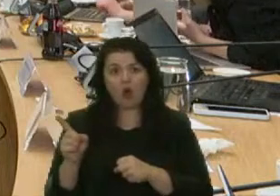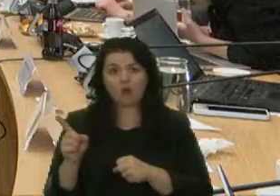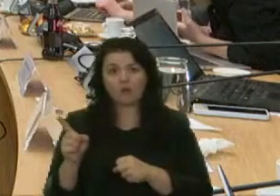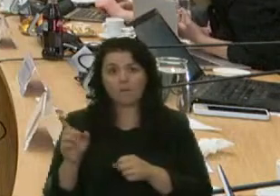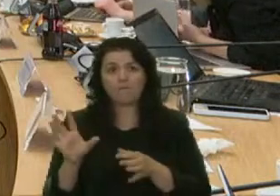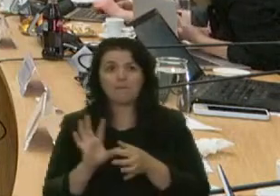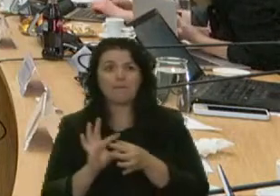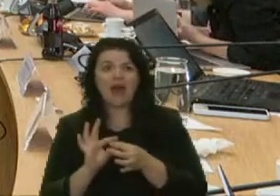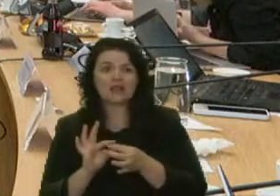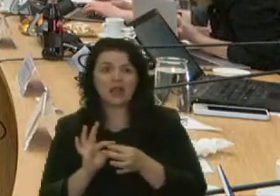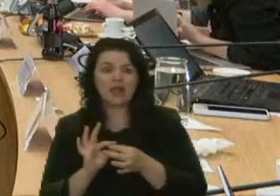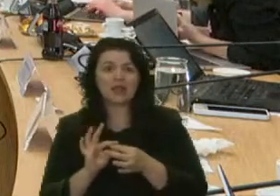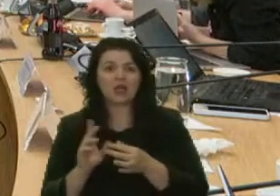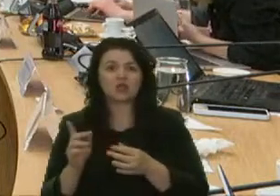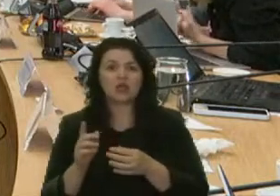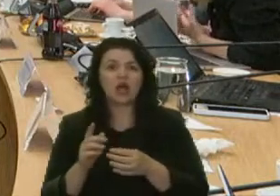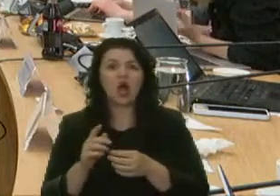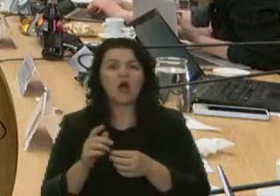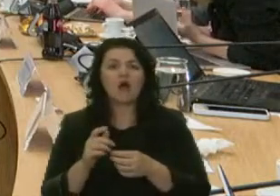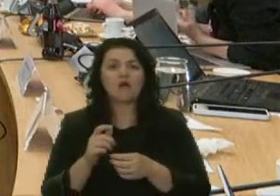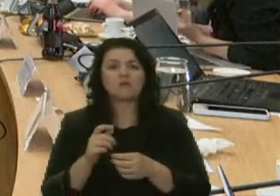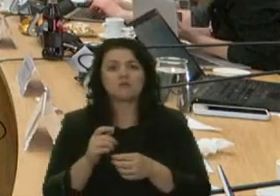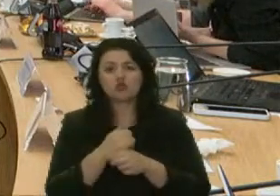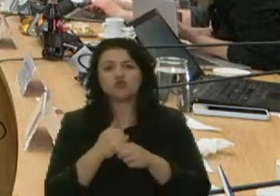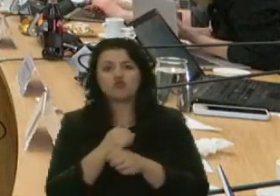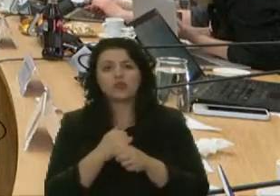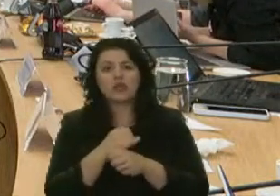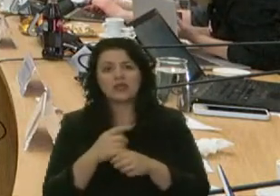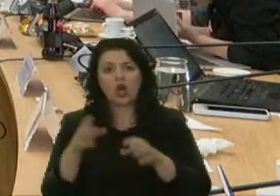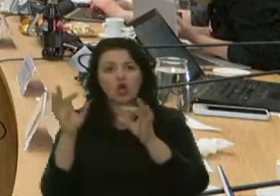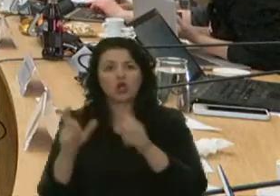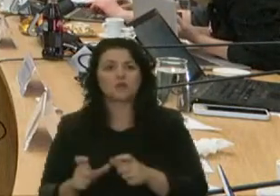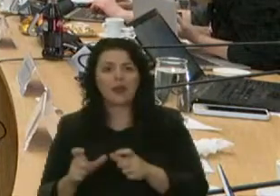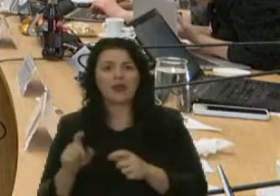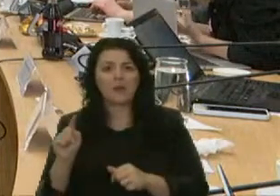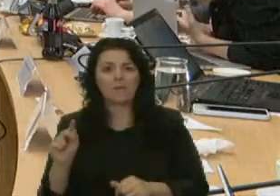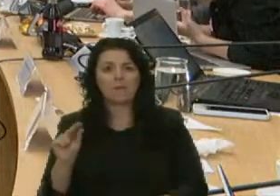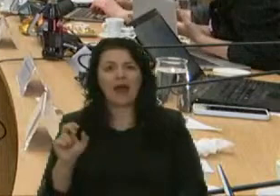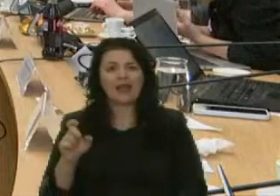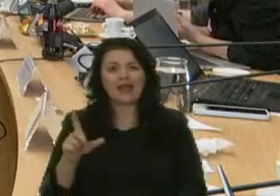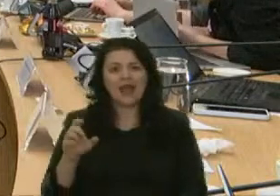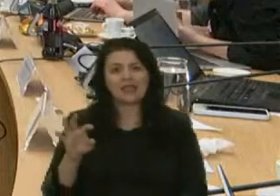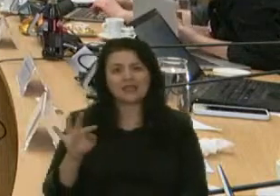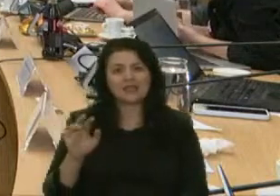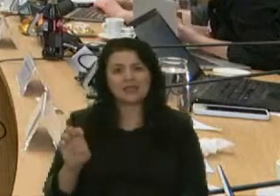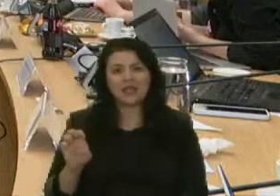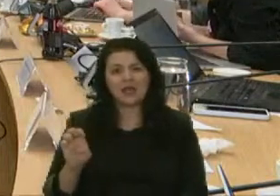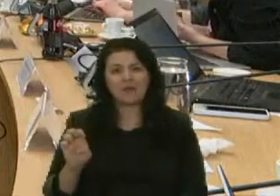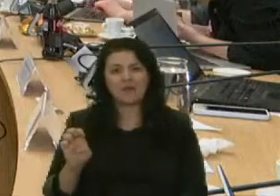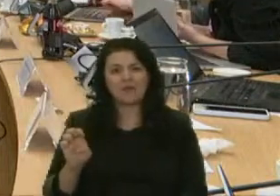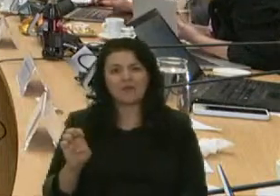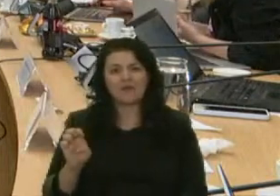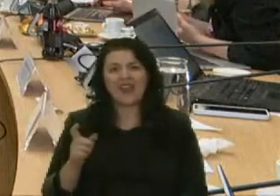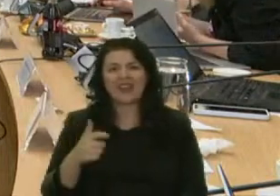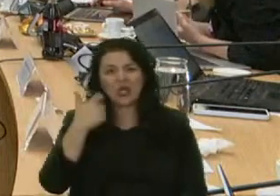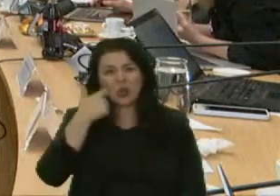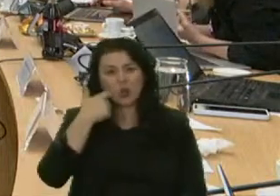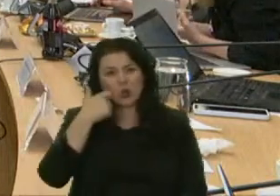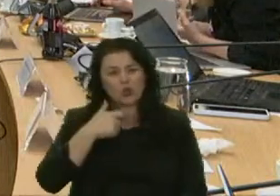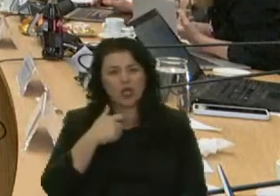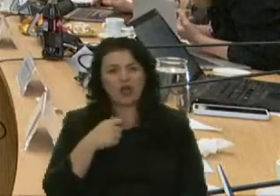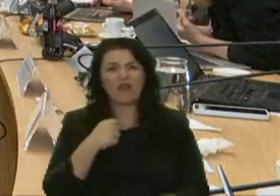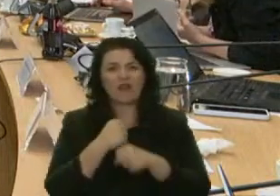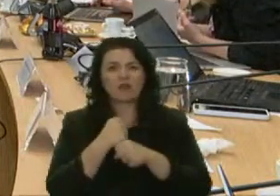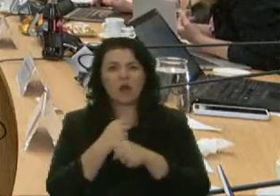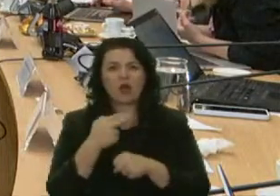parteneriat cu cei de la Consiliul Județean a unui corp special pentru paliație în în Cluj Napoca creând